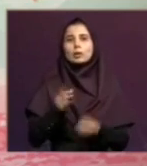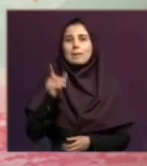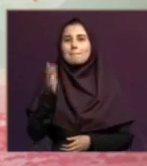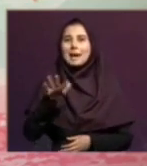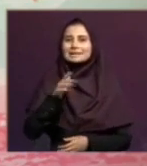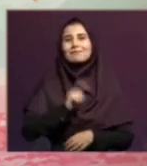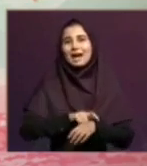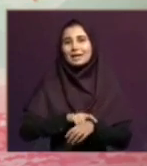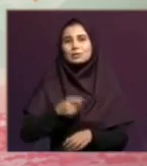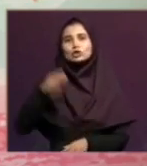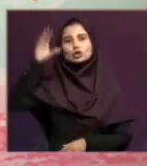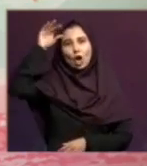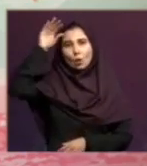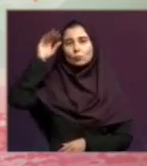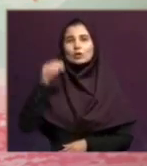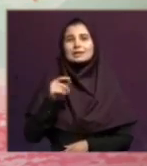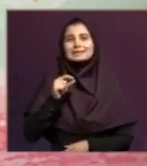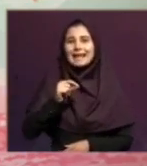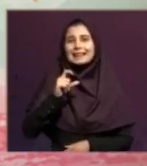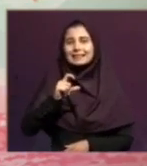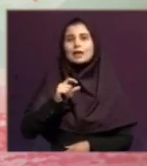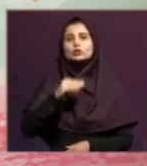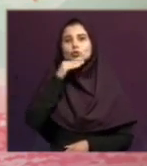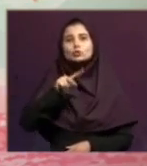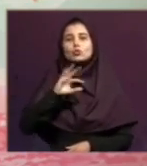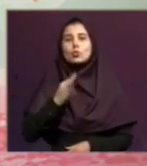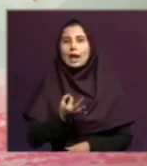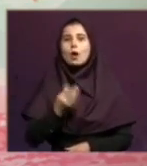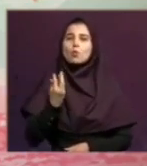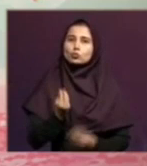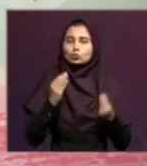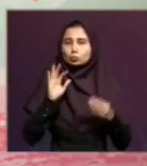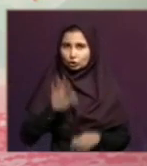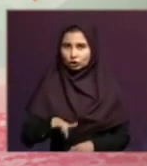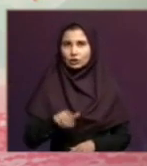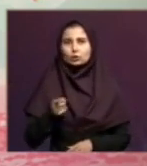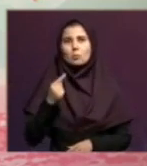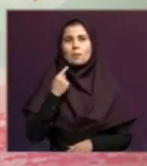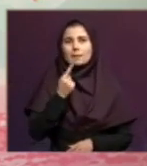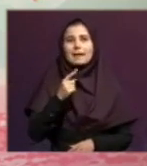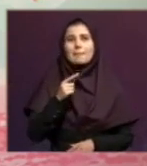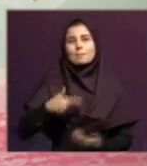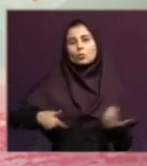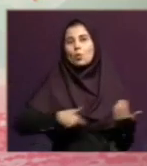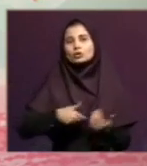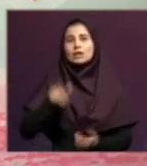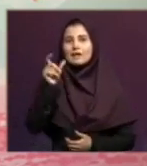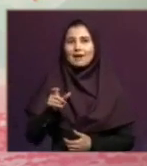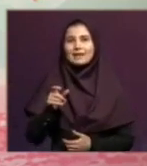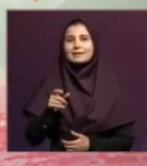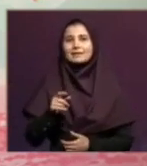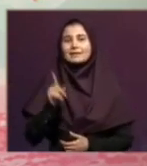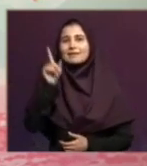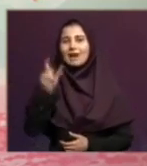موارد خفیفش با یه شامپوی ضد شوره این درمان میشه. ما حتی توی کسایی که شما همونجوری گفتین، توی نوزادام، توی